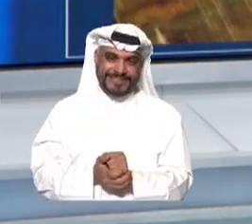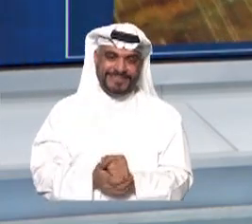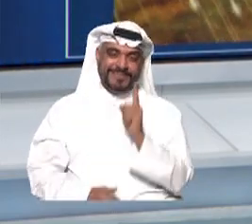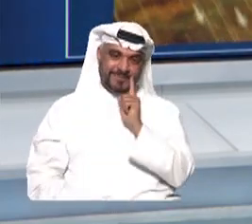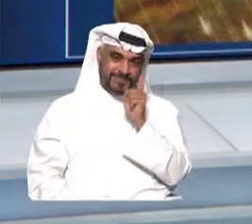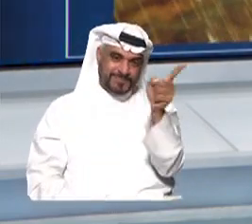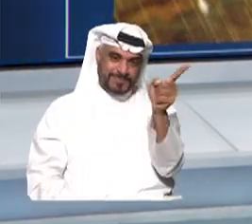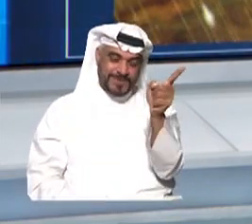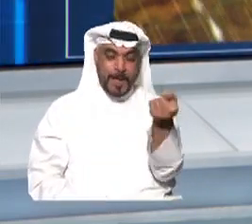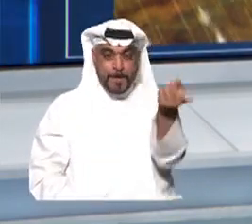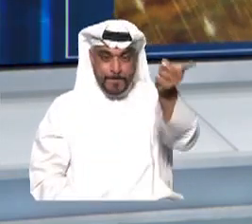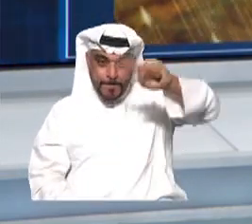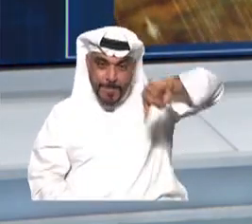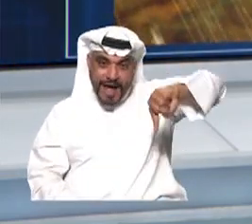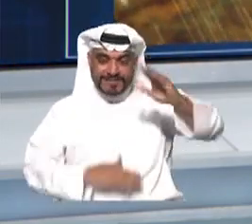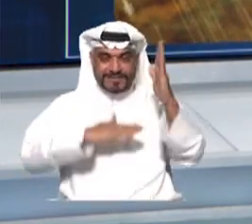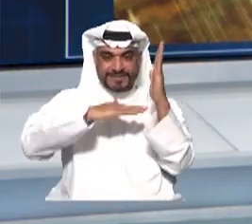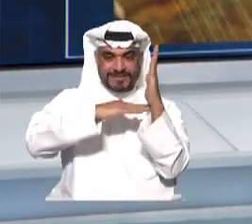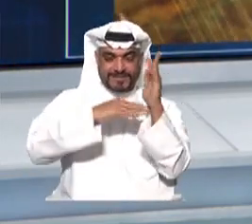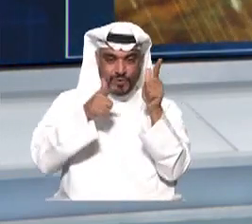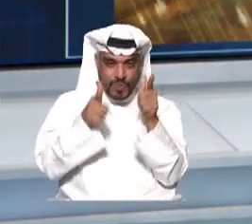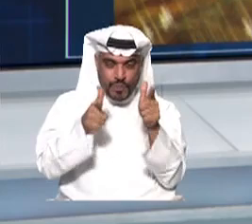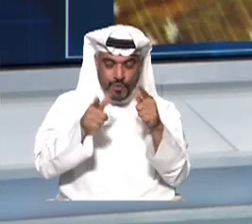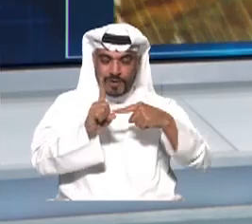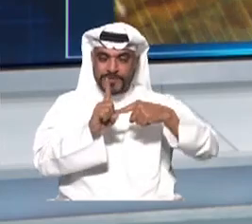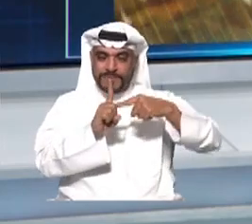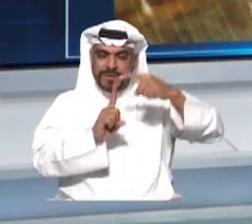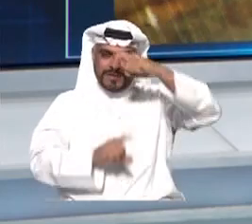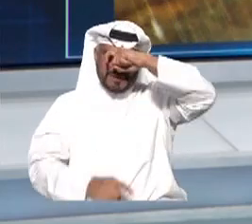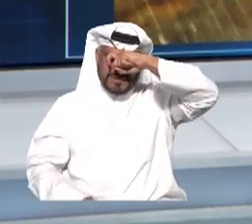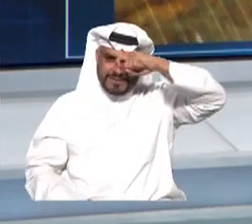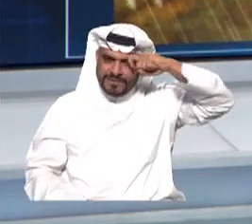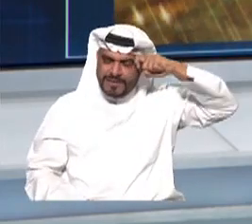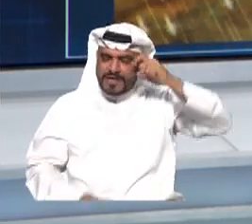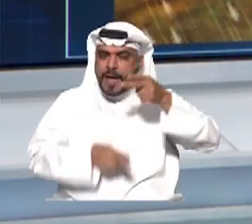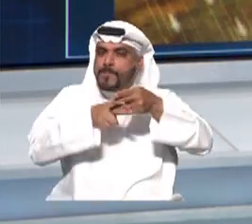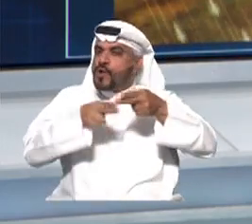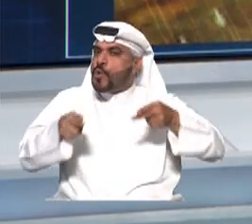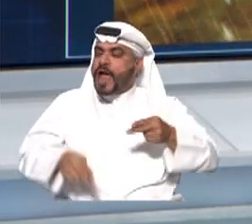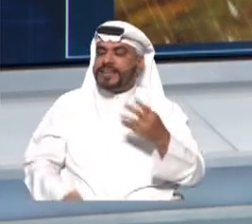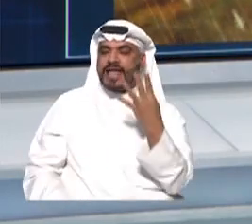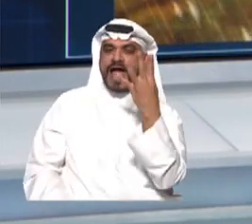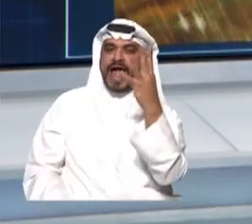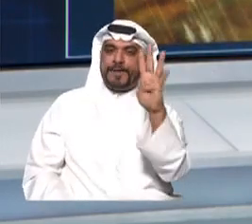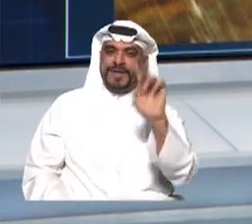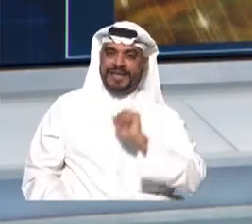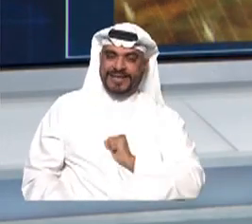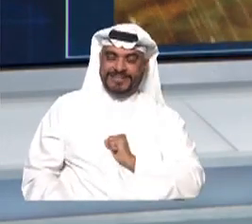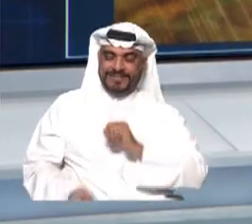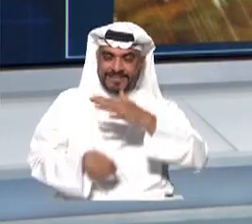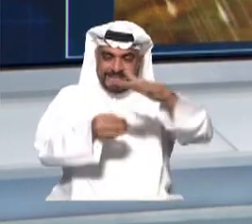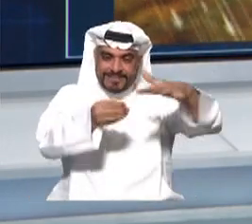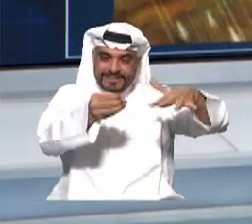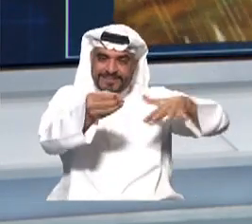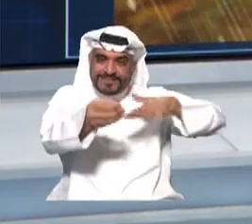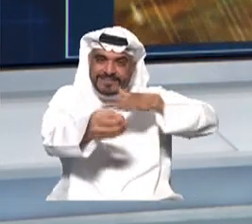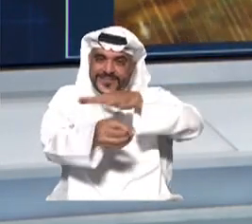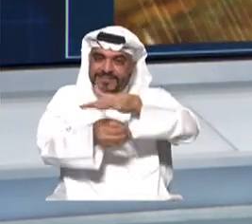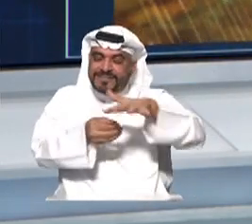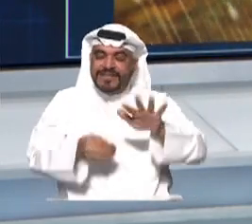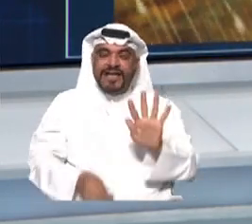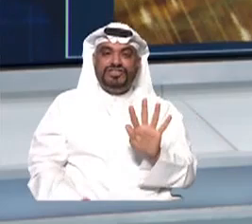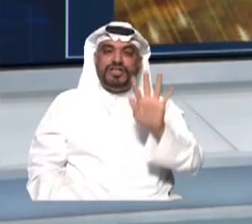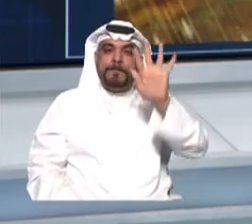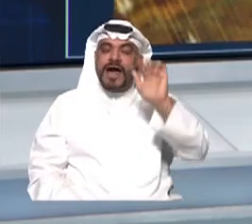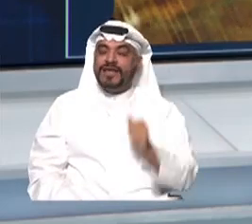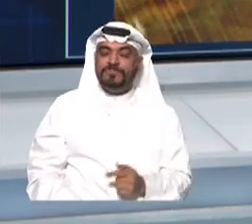الحرارة العظمى توقع في مساء الغد مدينة الكويت قد تصل إلى 40 درجة مئوية، زرنا الشمالية وغرب أبو بيان وفيلتشا متفاوتة ما